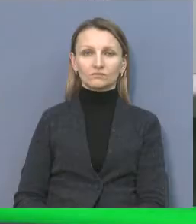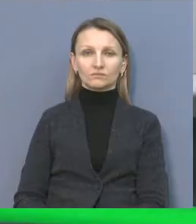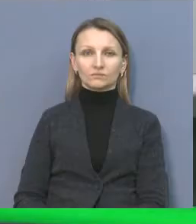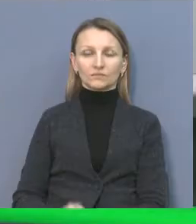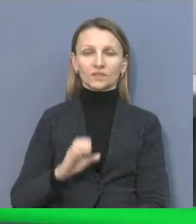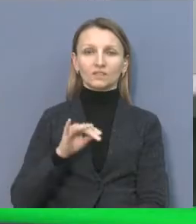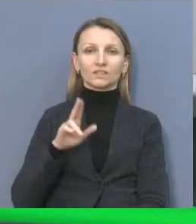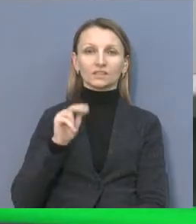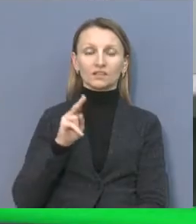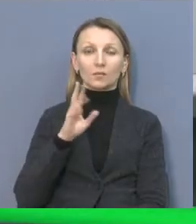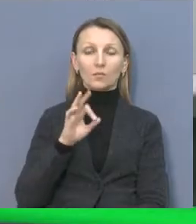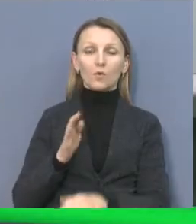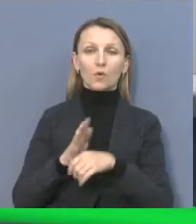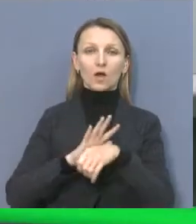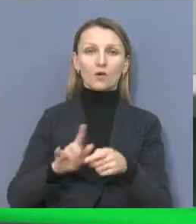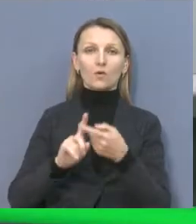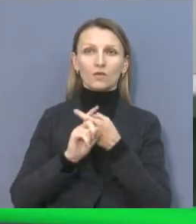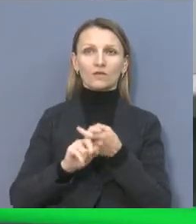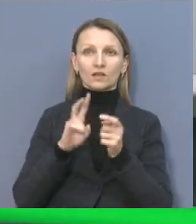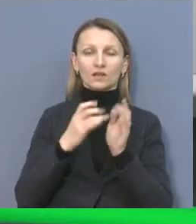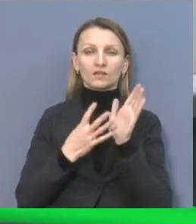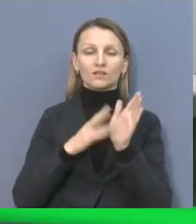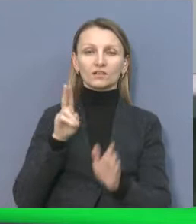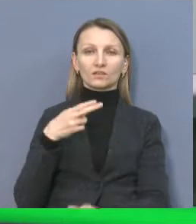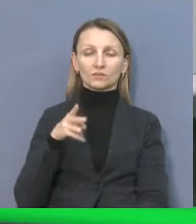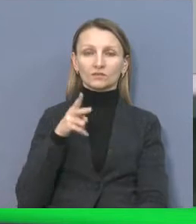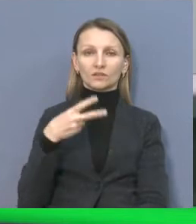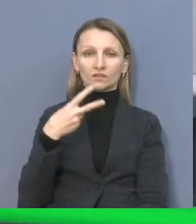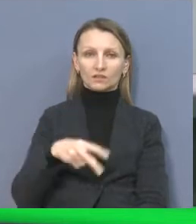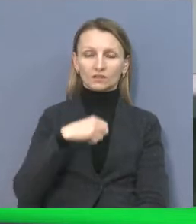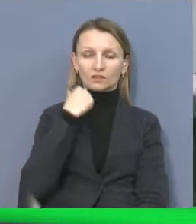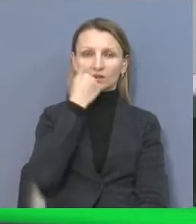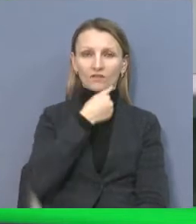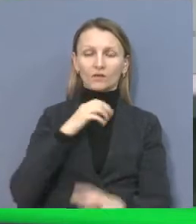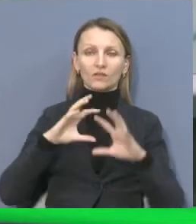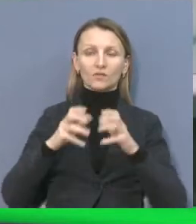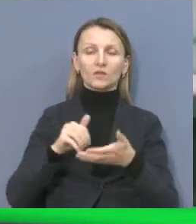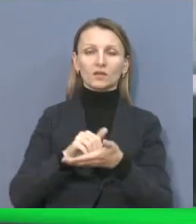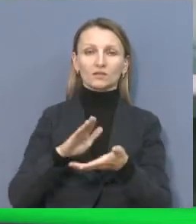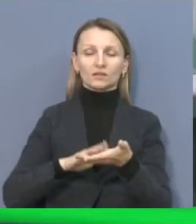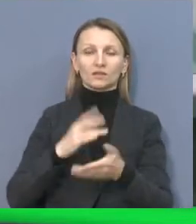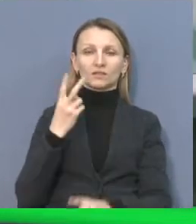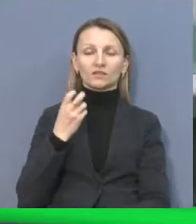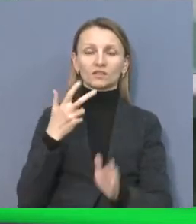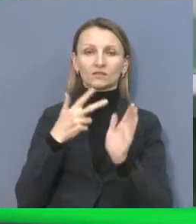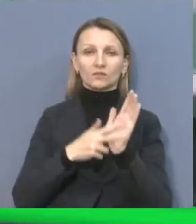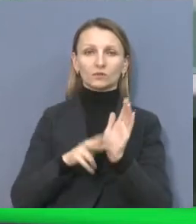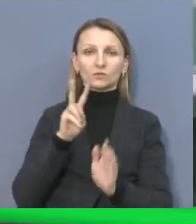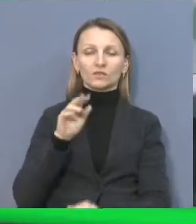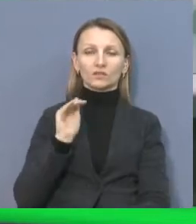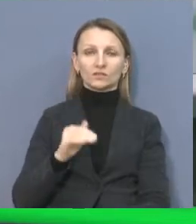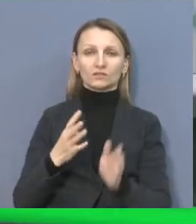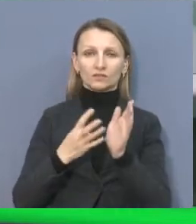статистика плохо вид 19 на 9 декабря 2020 года в мире зафиксировано 282